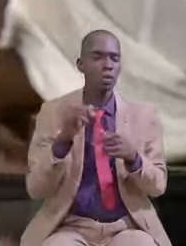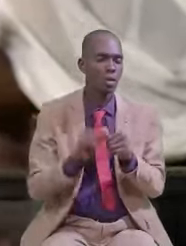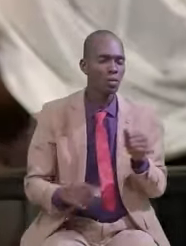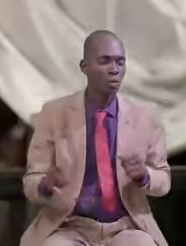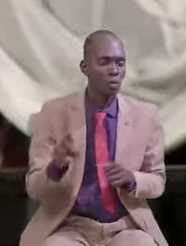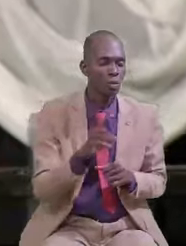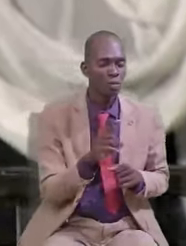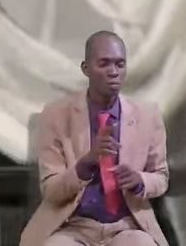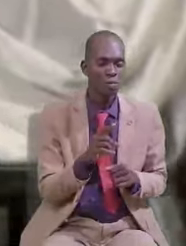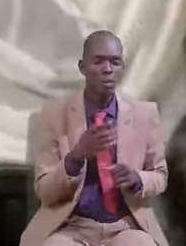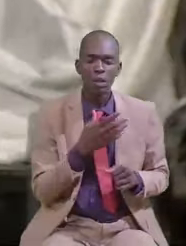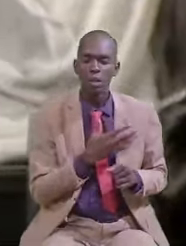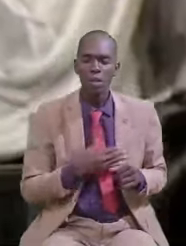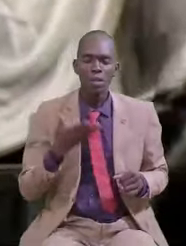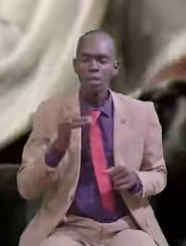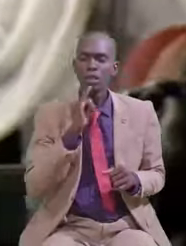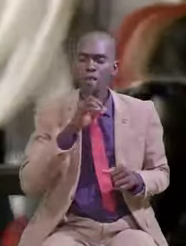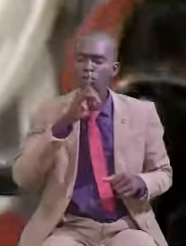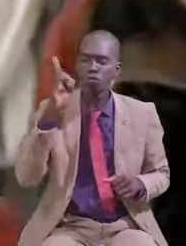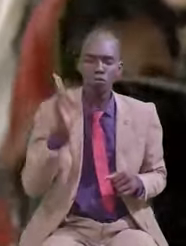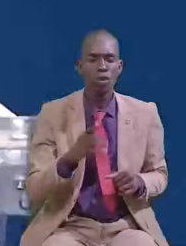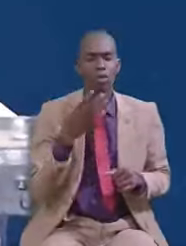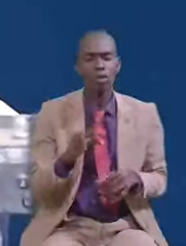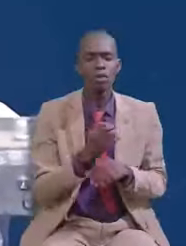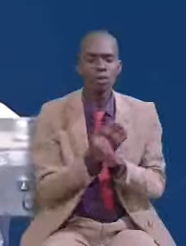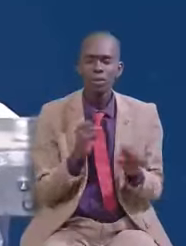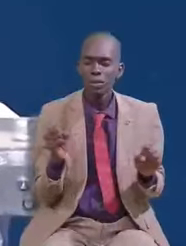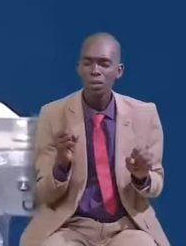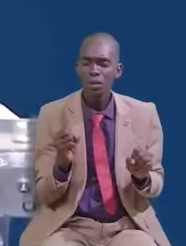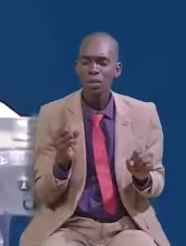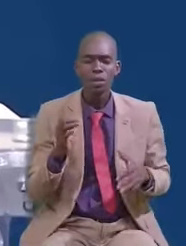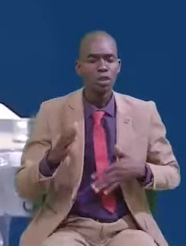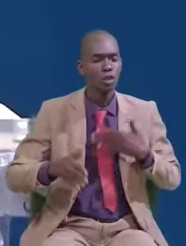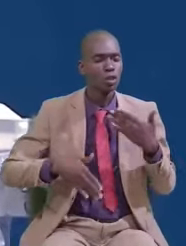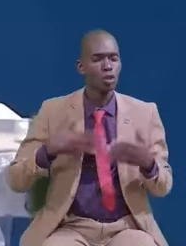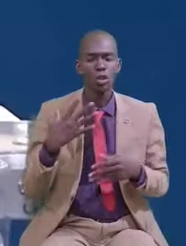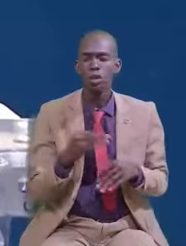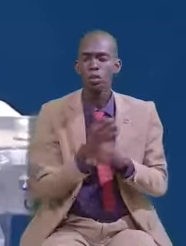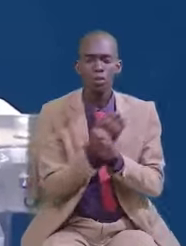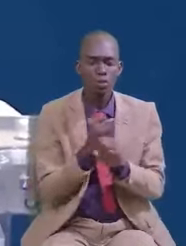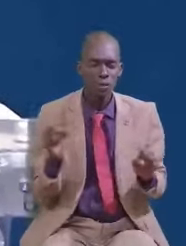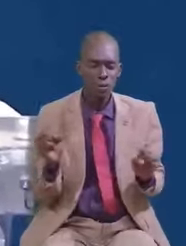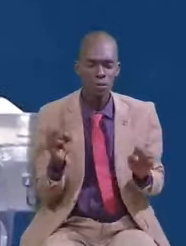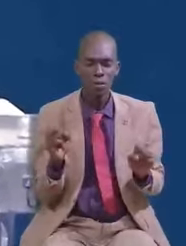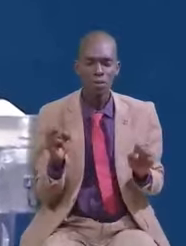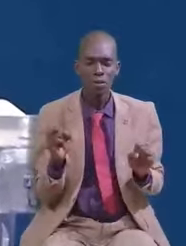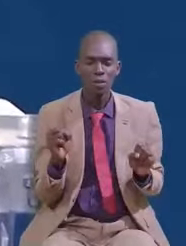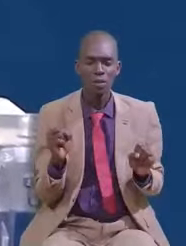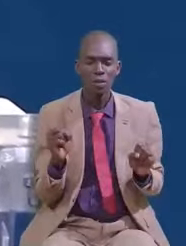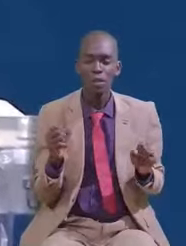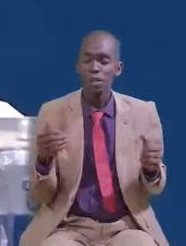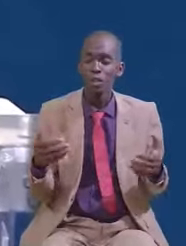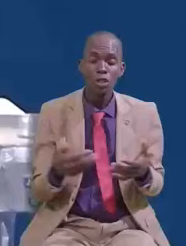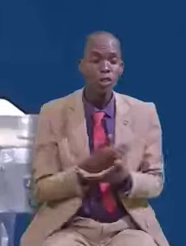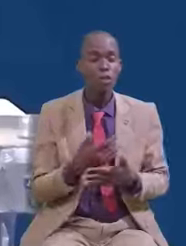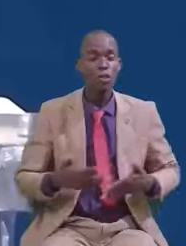Donne la certitude du salut, la joie du salut, la nouvelle vie dans